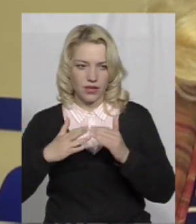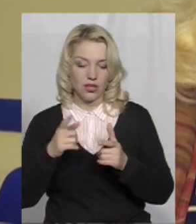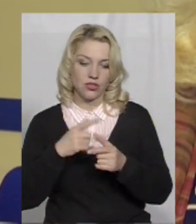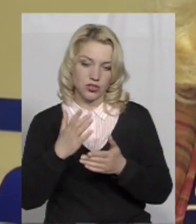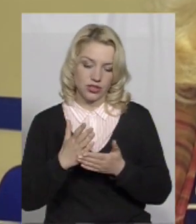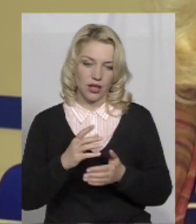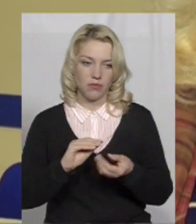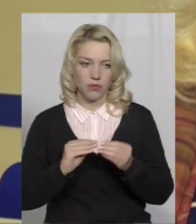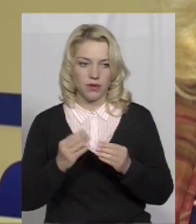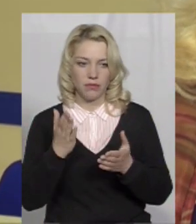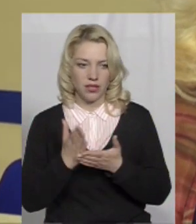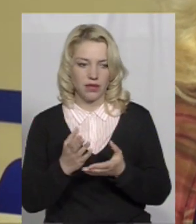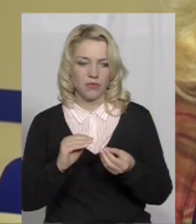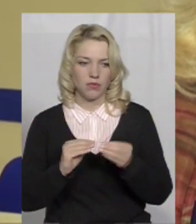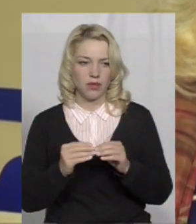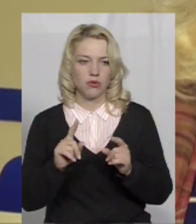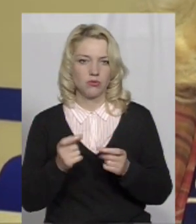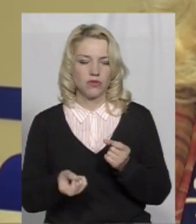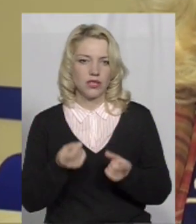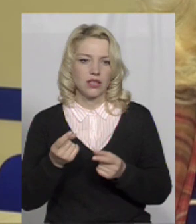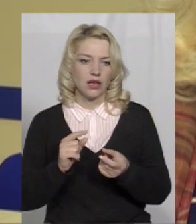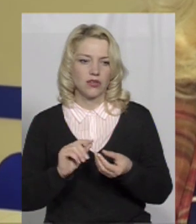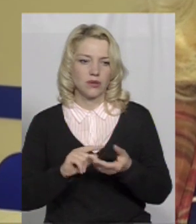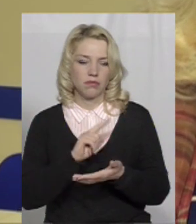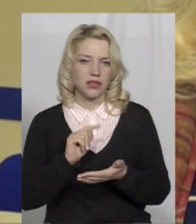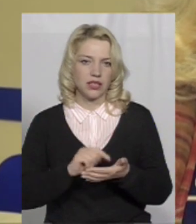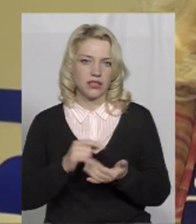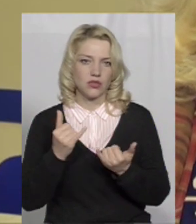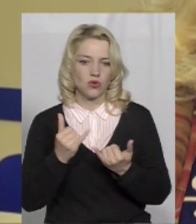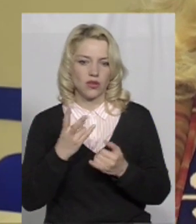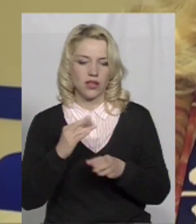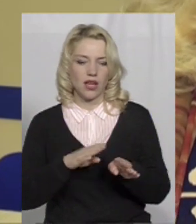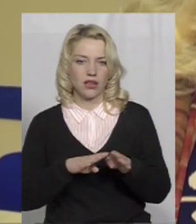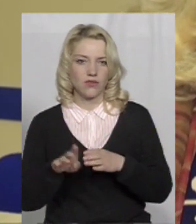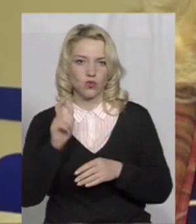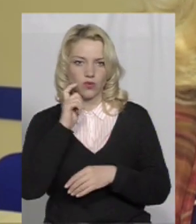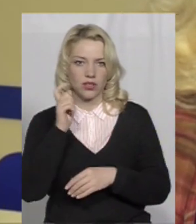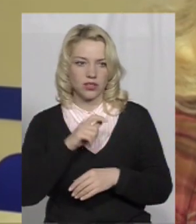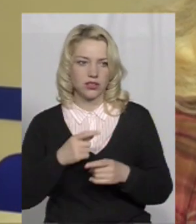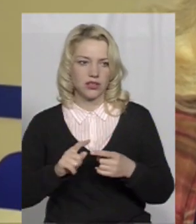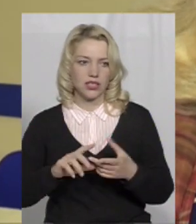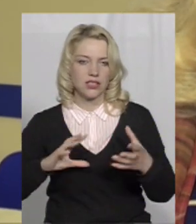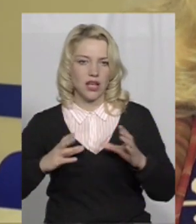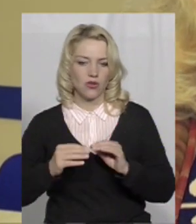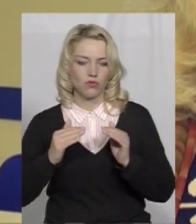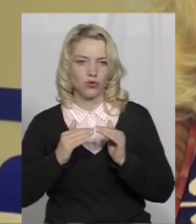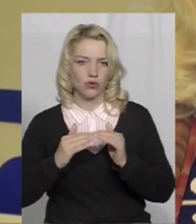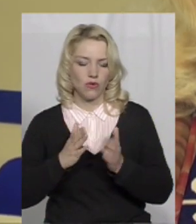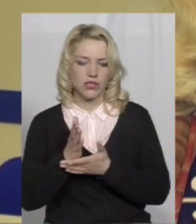є. Проблеми є, тому що виникають питання сьогодні, і це на рівні України, загальнобудинкові